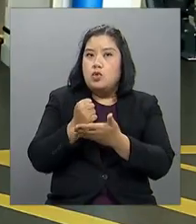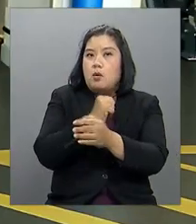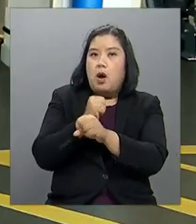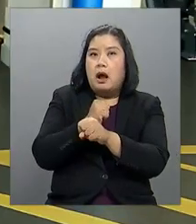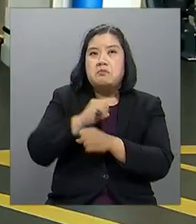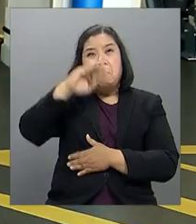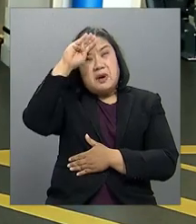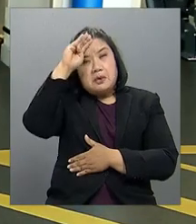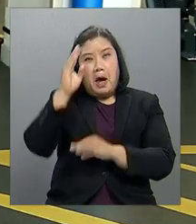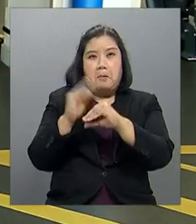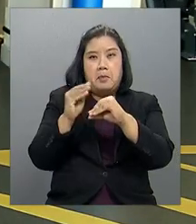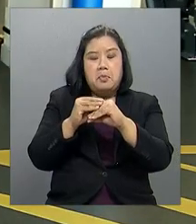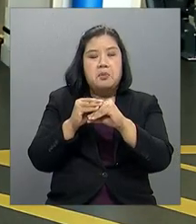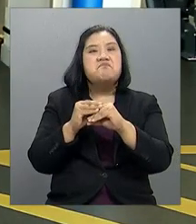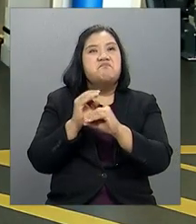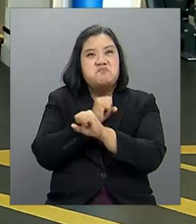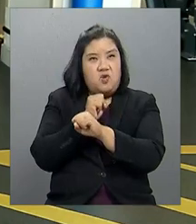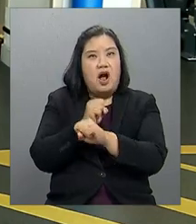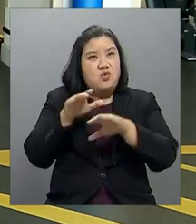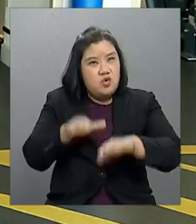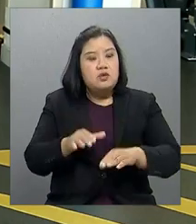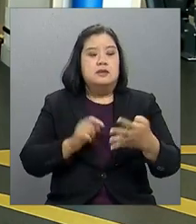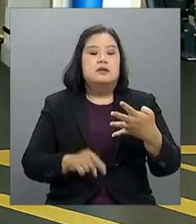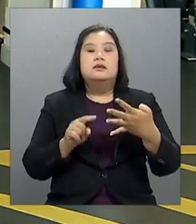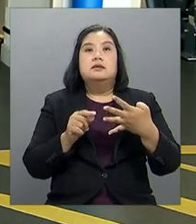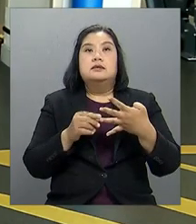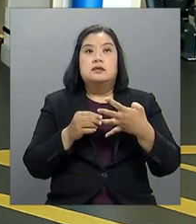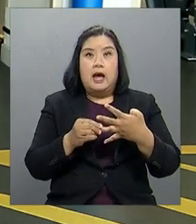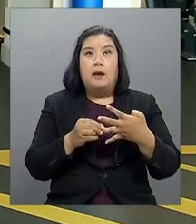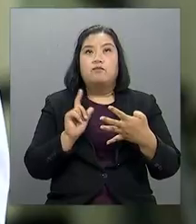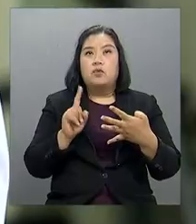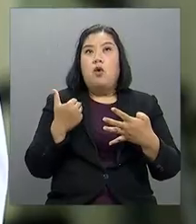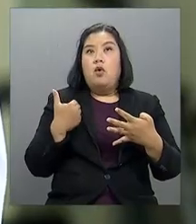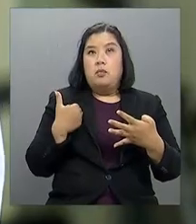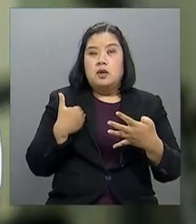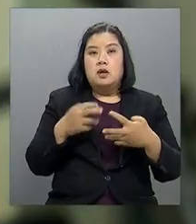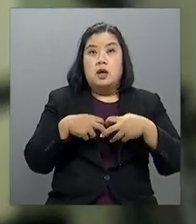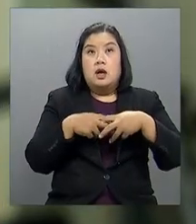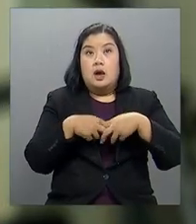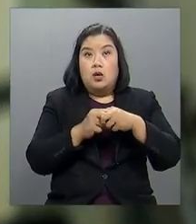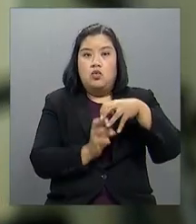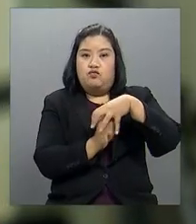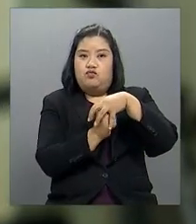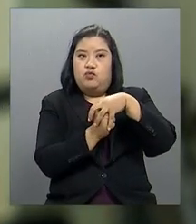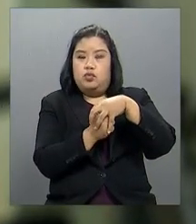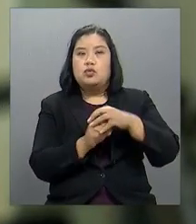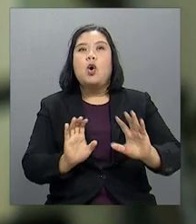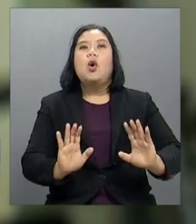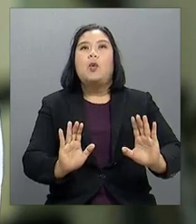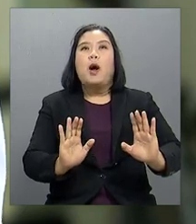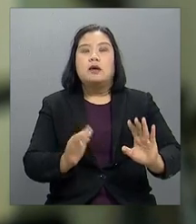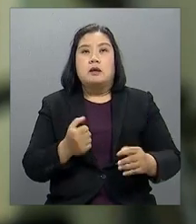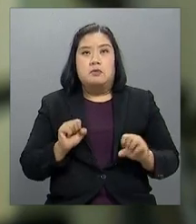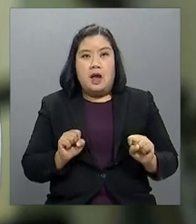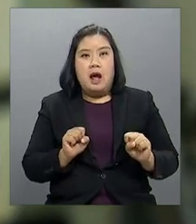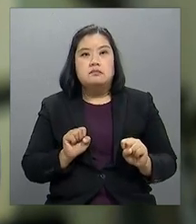ดีอันที่สามคือต้องประคองมุมของข้อเข่าไว ้ค่ะ นะคะเช่นพยายามเหยียดงอ